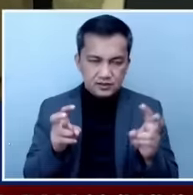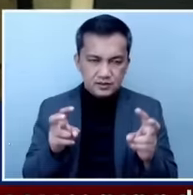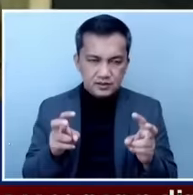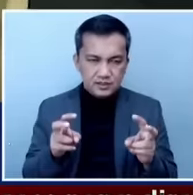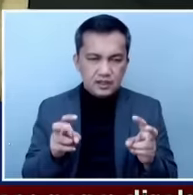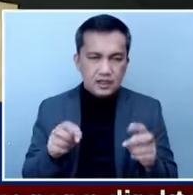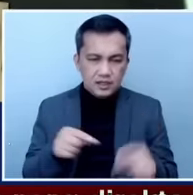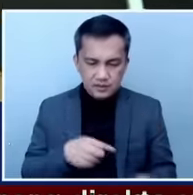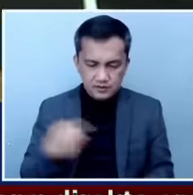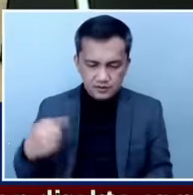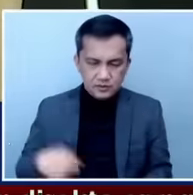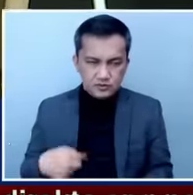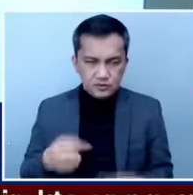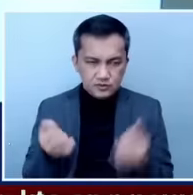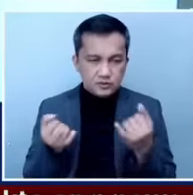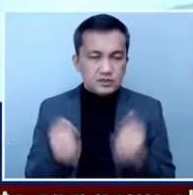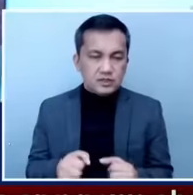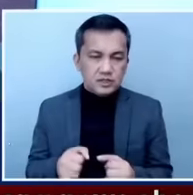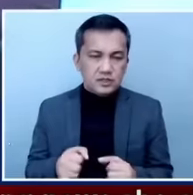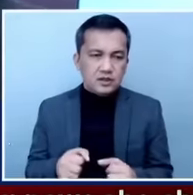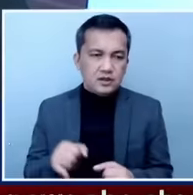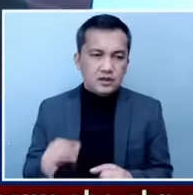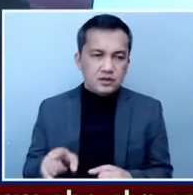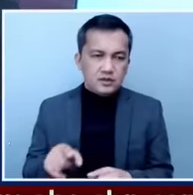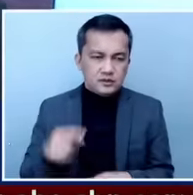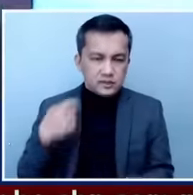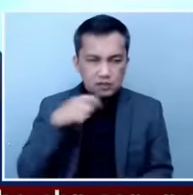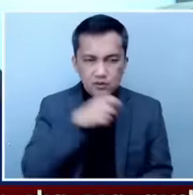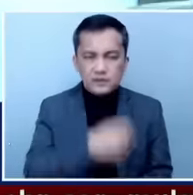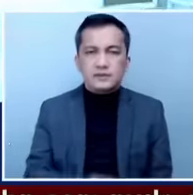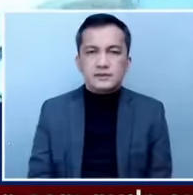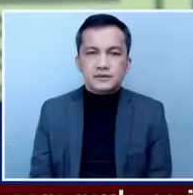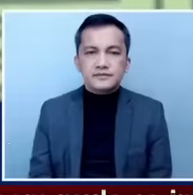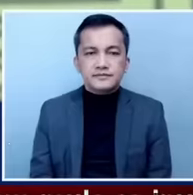China ang mga isyo sa Taiwan.